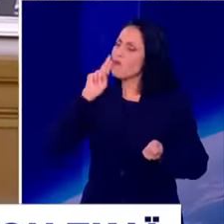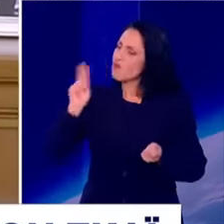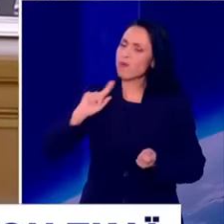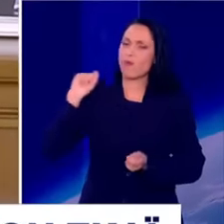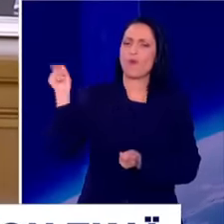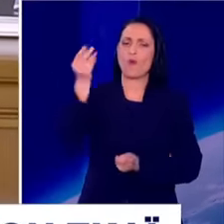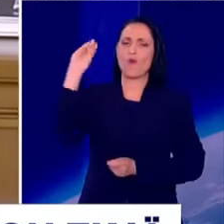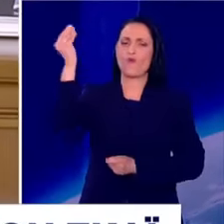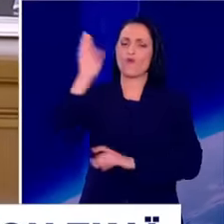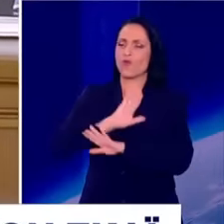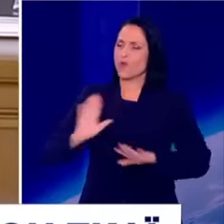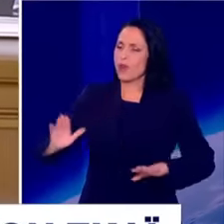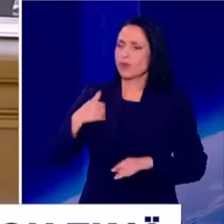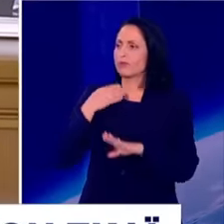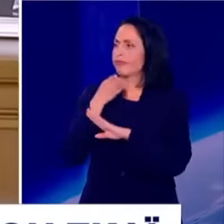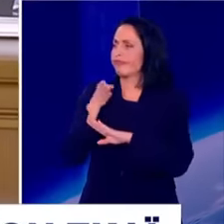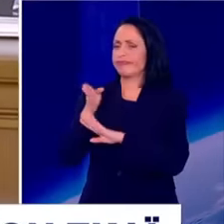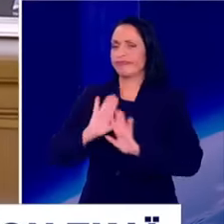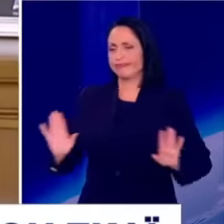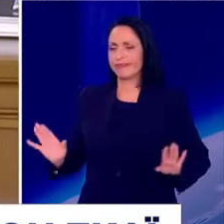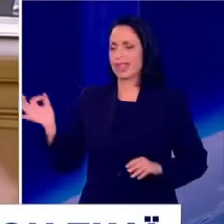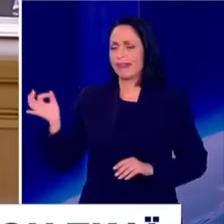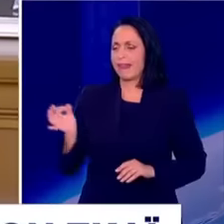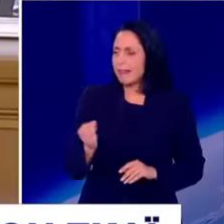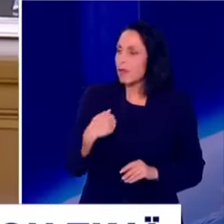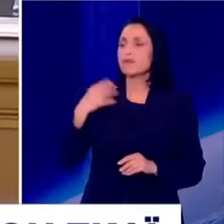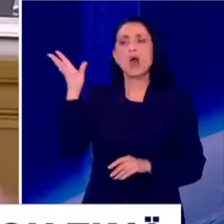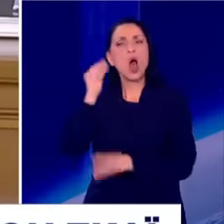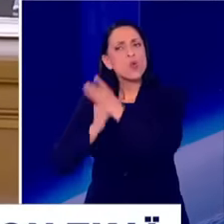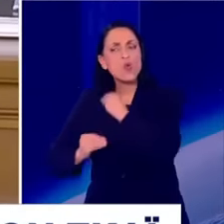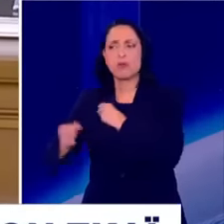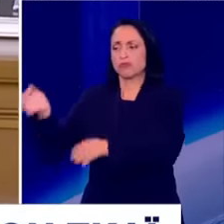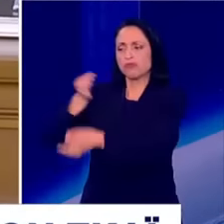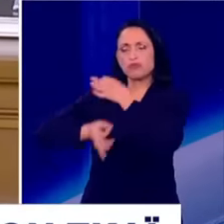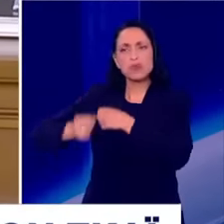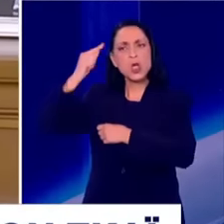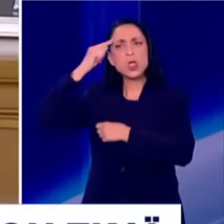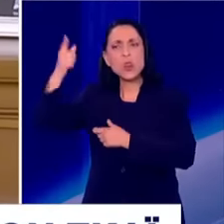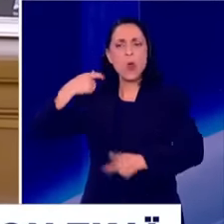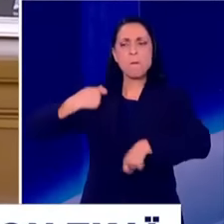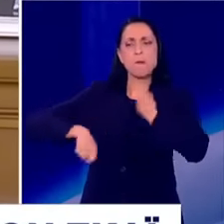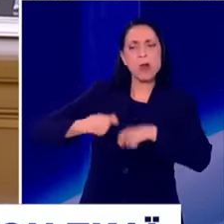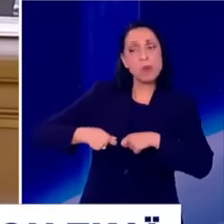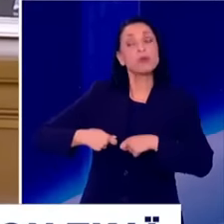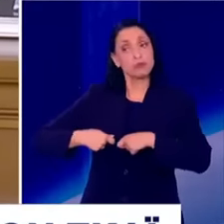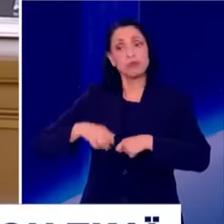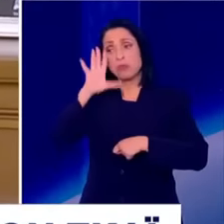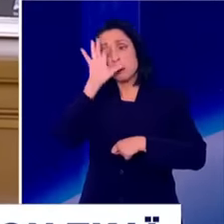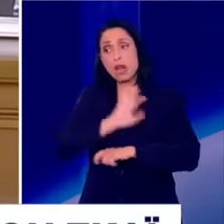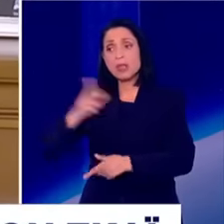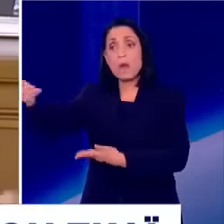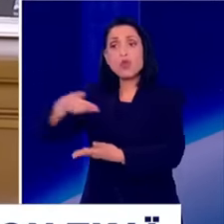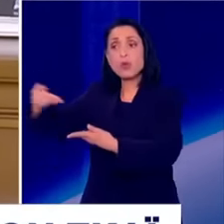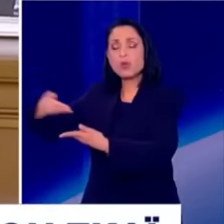πάλι. Είναι κάτι το οποίο προσπαθώ σε τακτά χρονικά διαστήματα να το κάνω. Ακούω τα παραπονά τους, τις ιδέες τους και έχουν πολύ ενδιαφέρουσες